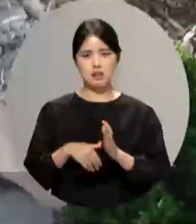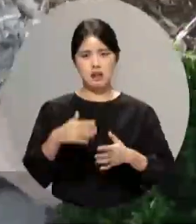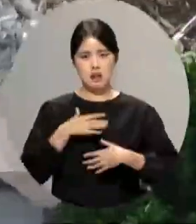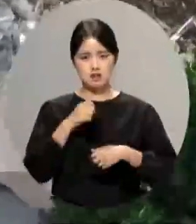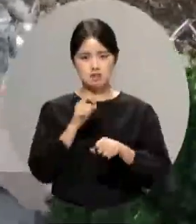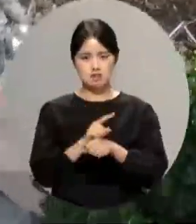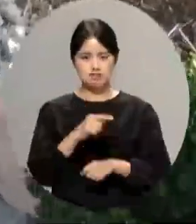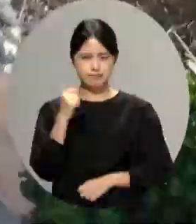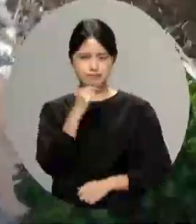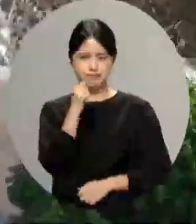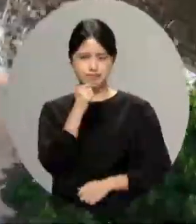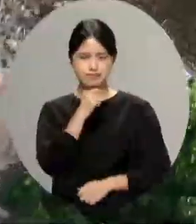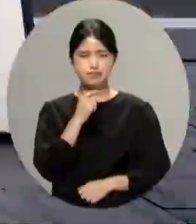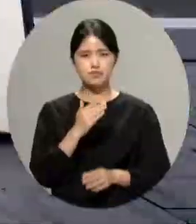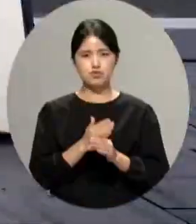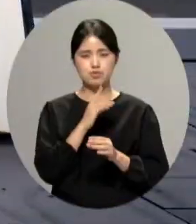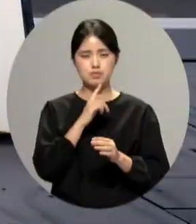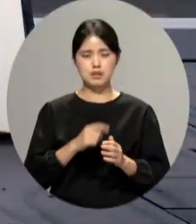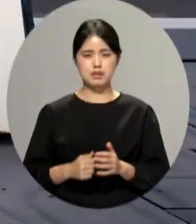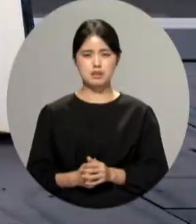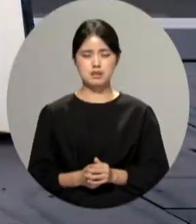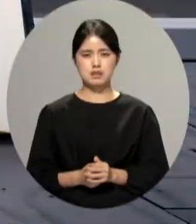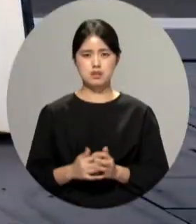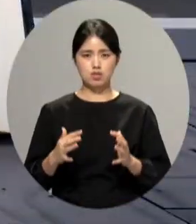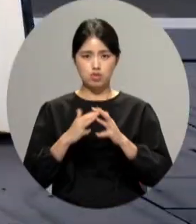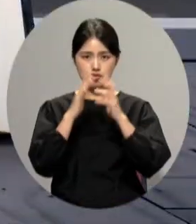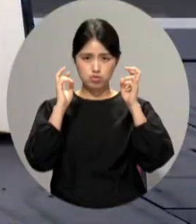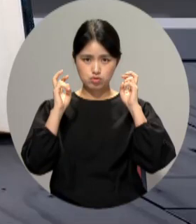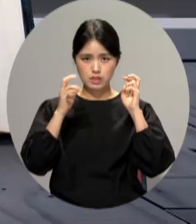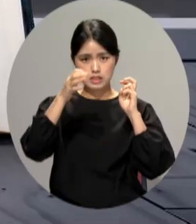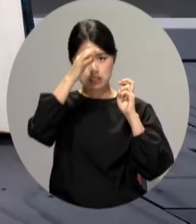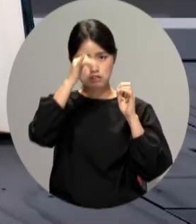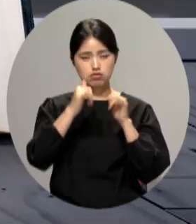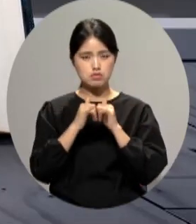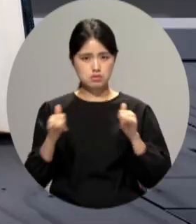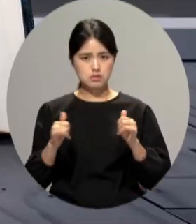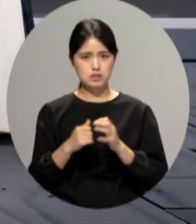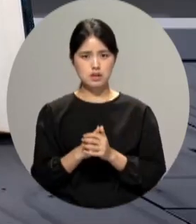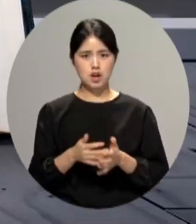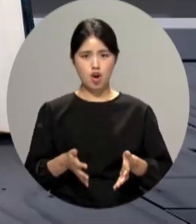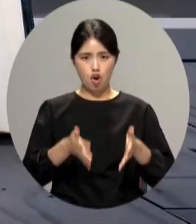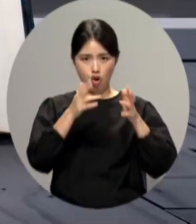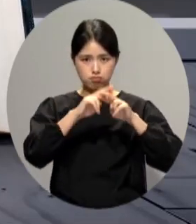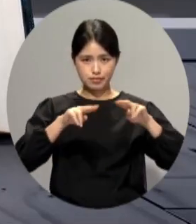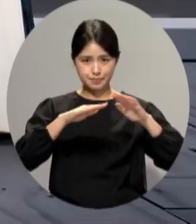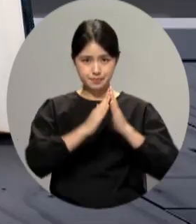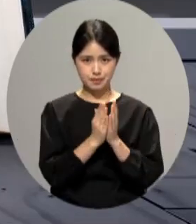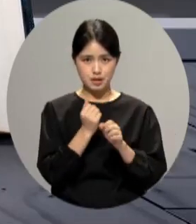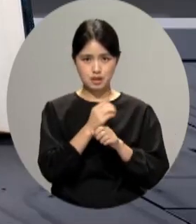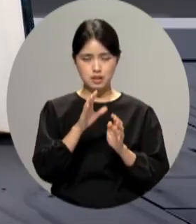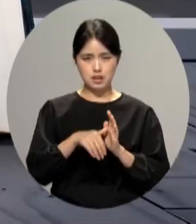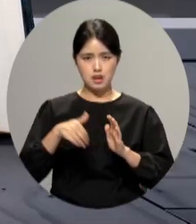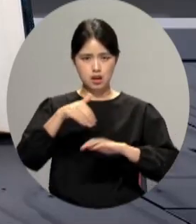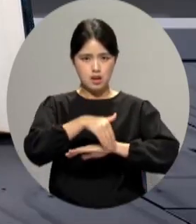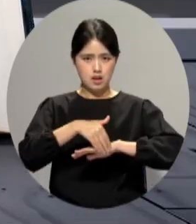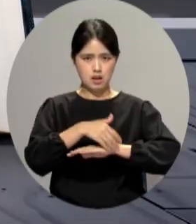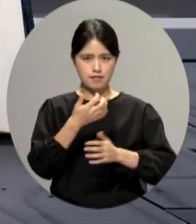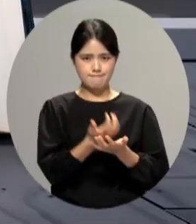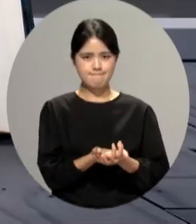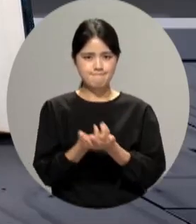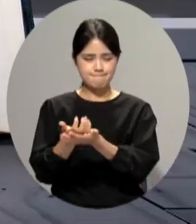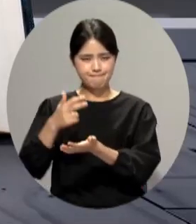절차가 강화됐기 때문입니다. 건축사나 기술사가 건물 해체 계획서를 작성하거나 검토를 거친